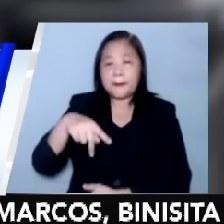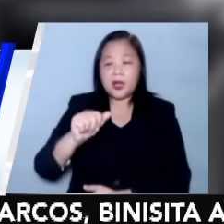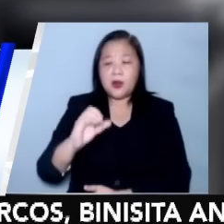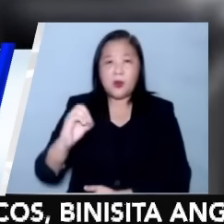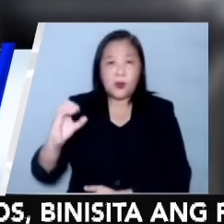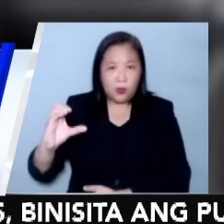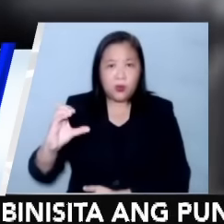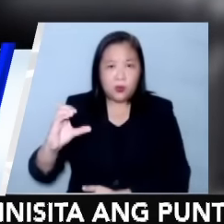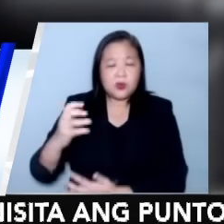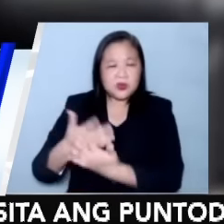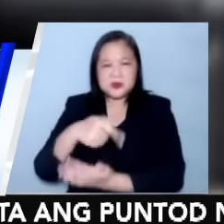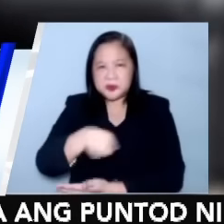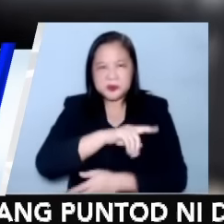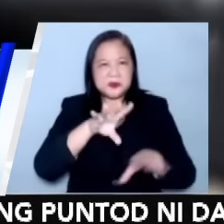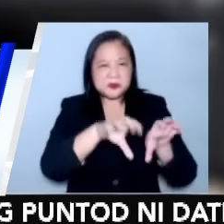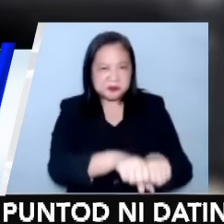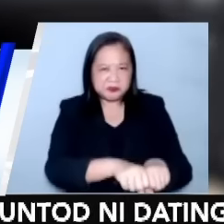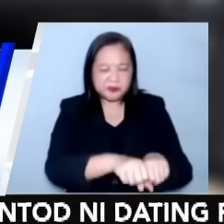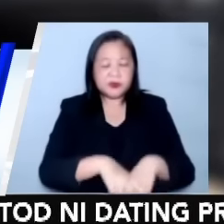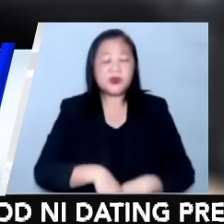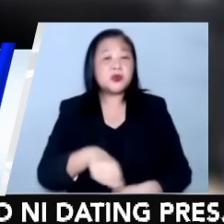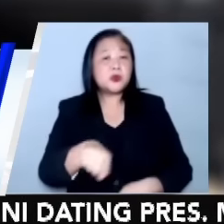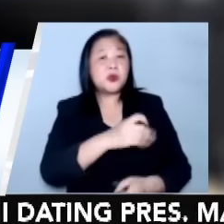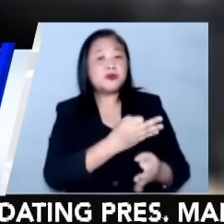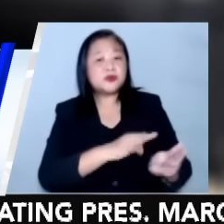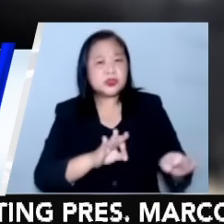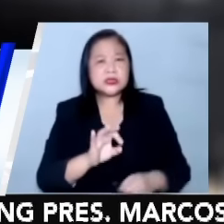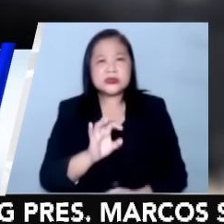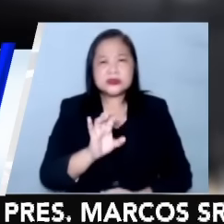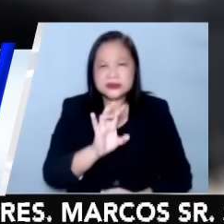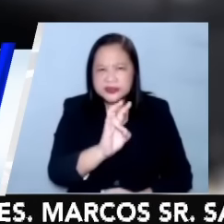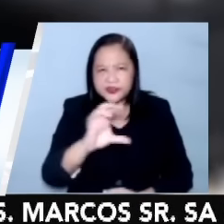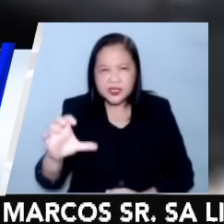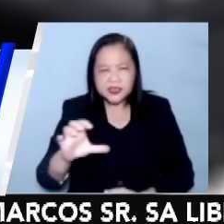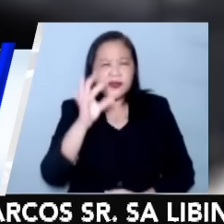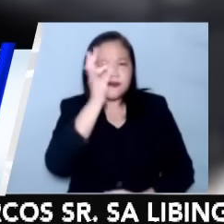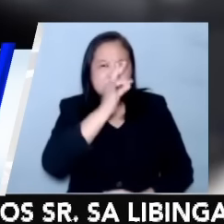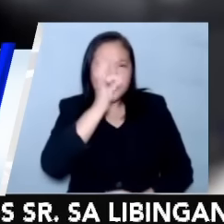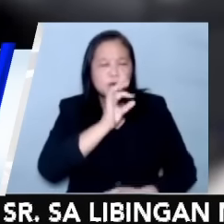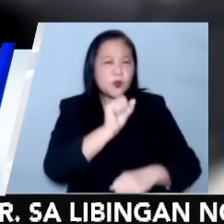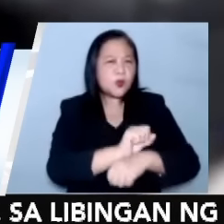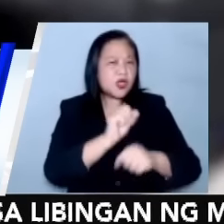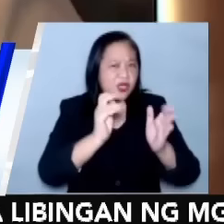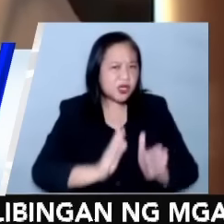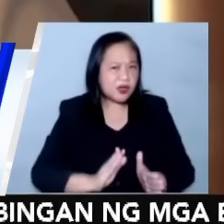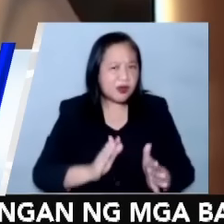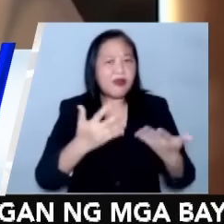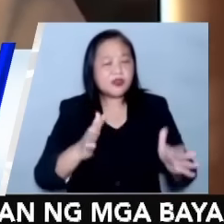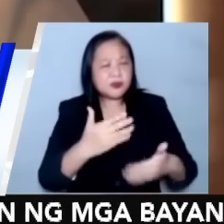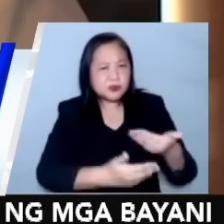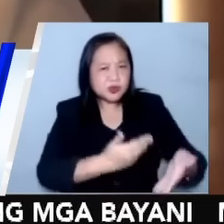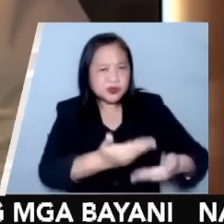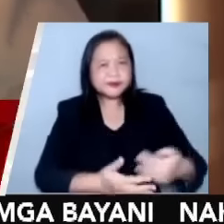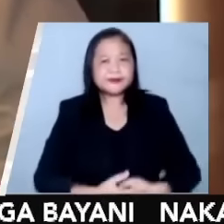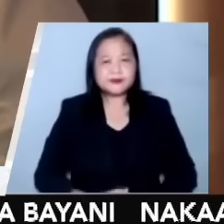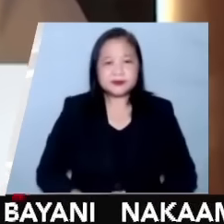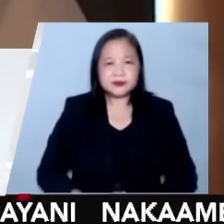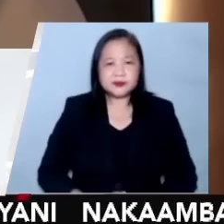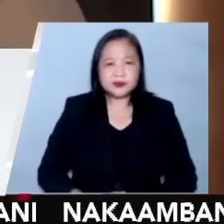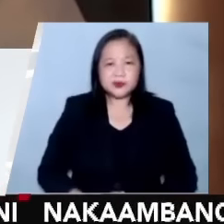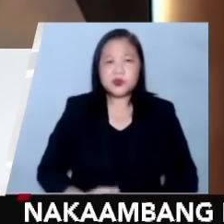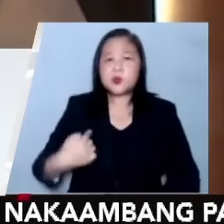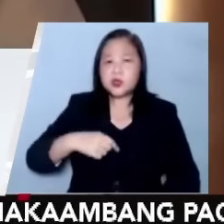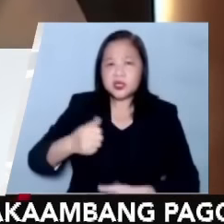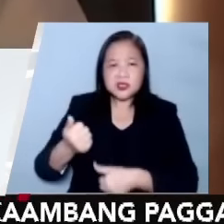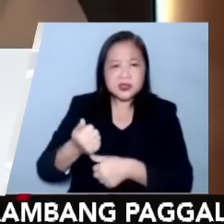mga dayuhan. Pinakawala naman ang nasa 700 mga Pilipino matapos iproseso. We will assist in the case